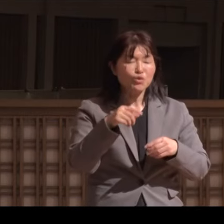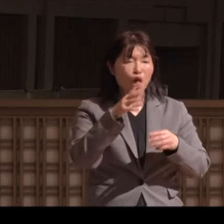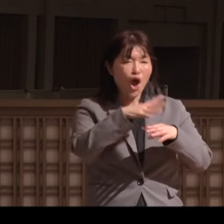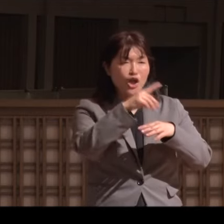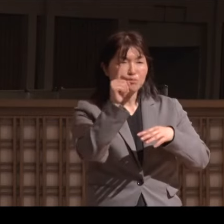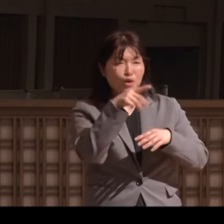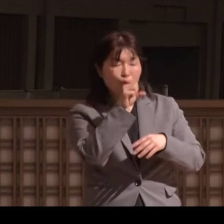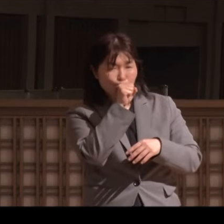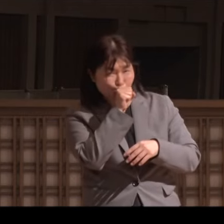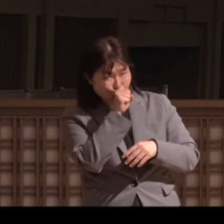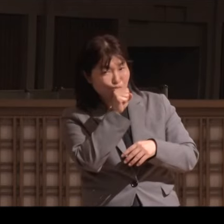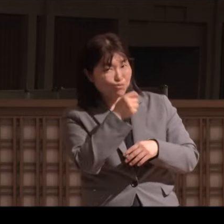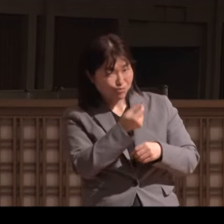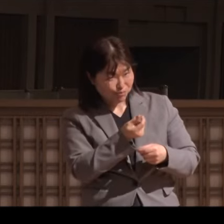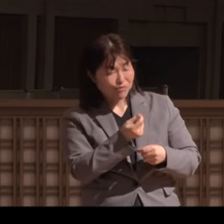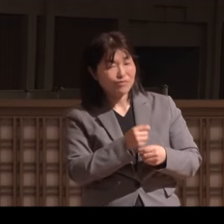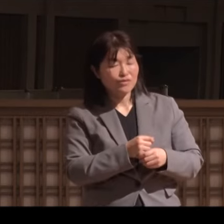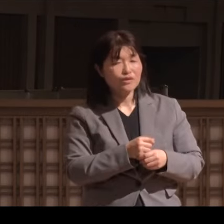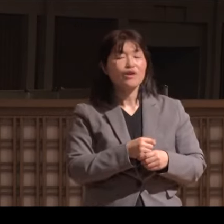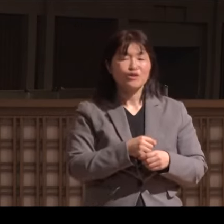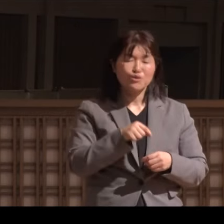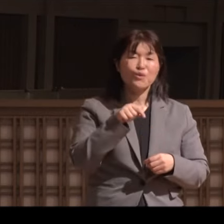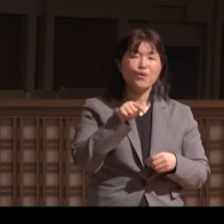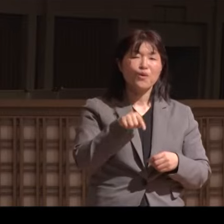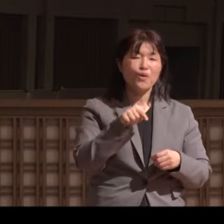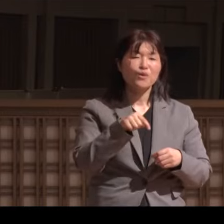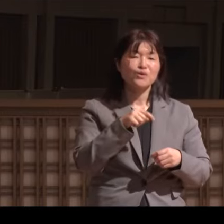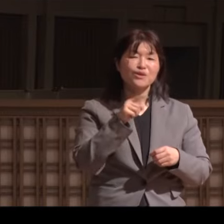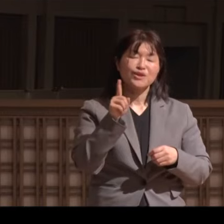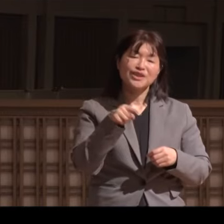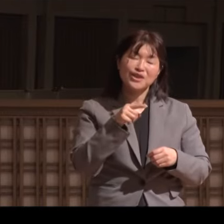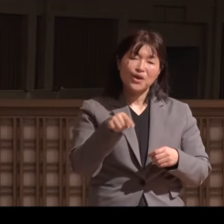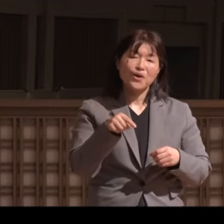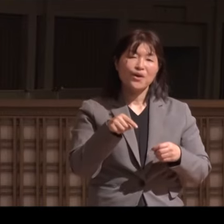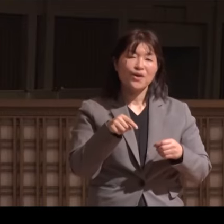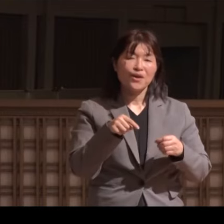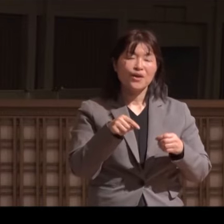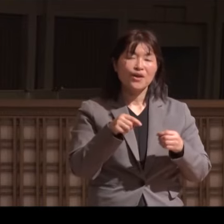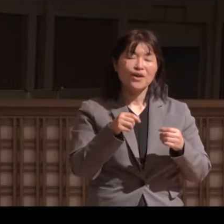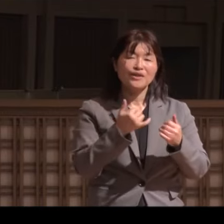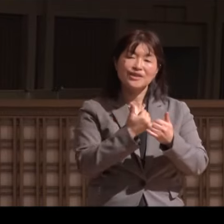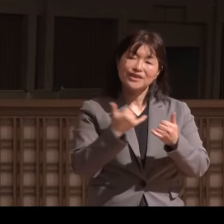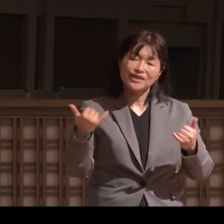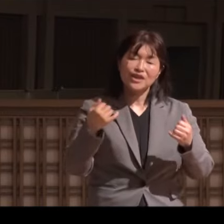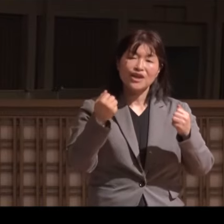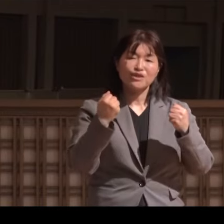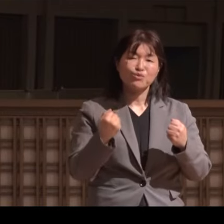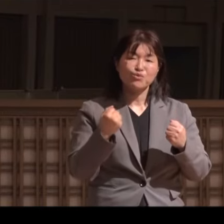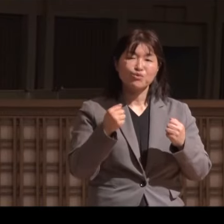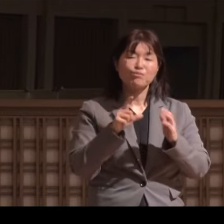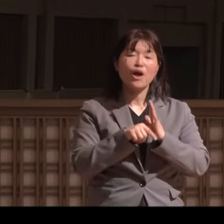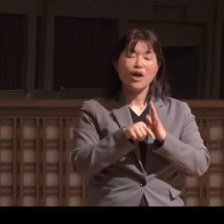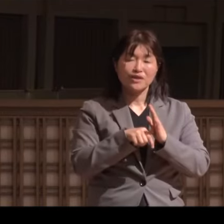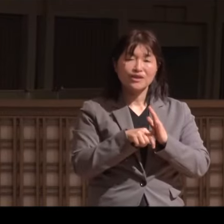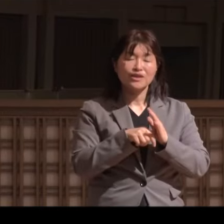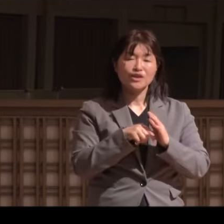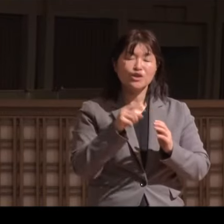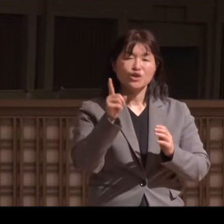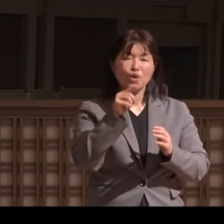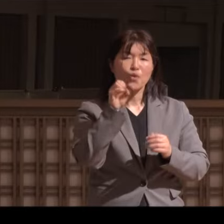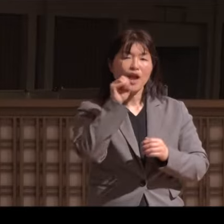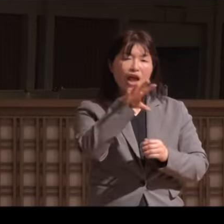ですかあのこういうねあの気持ちの方がもしかしたら皆さんの街にいらっしゃるとしたらどんな声かけができるだろうか